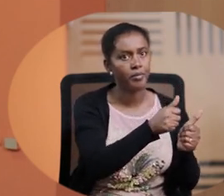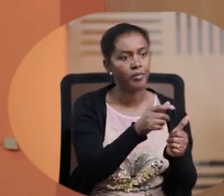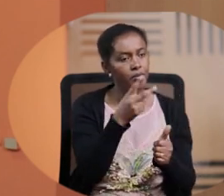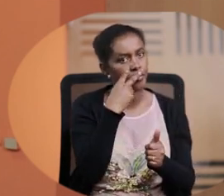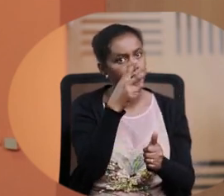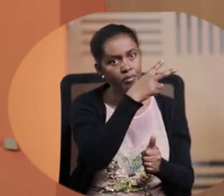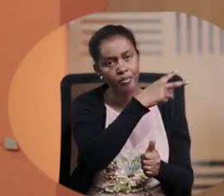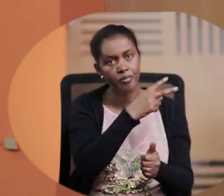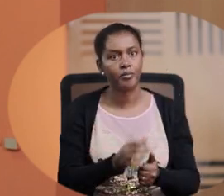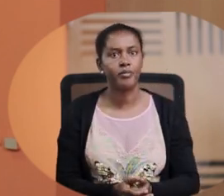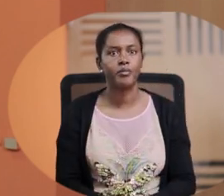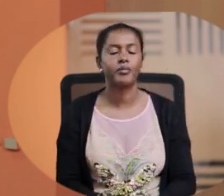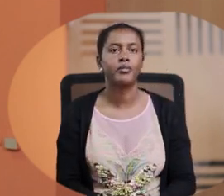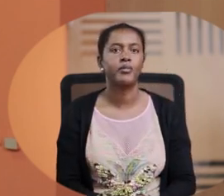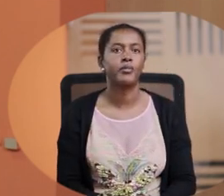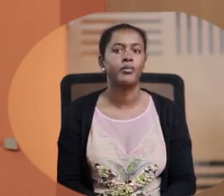Daataa kana tartiibeffachuudhaan